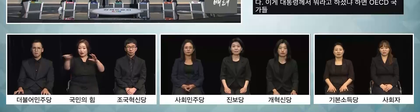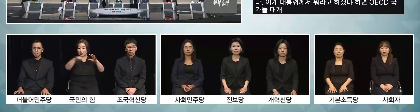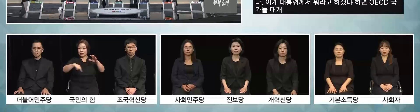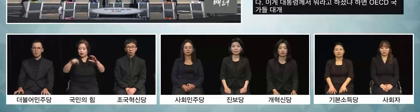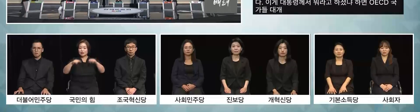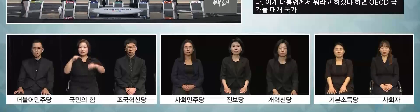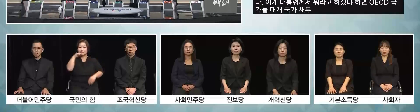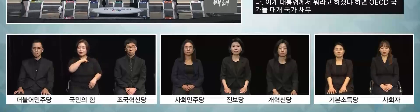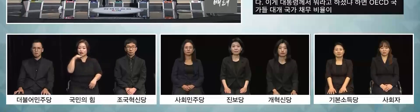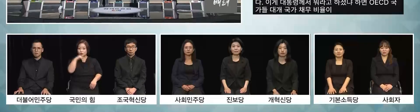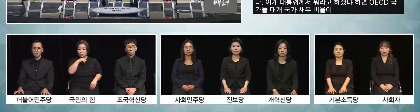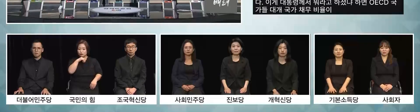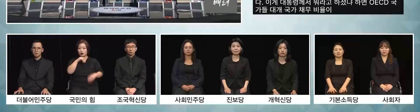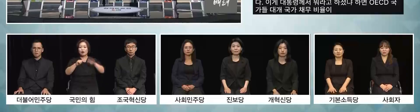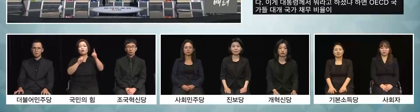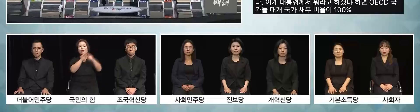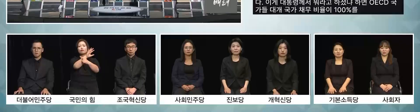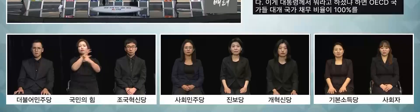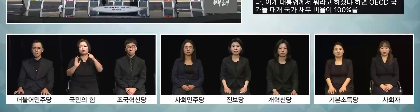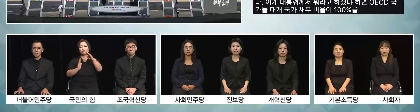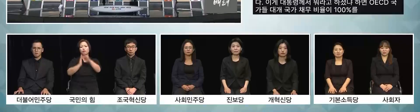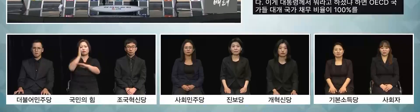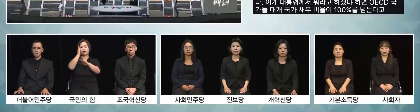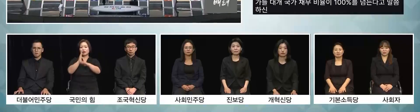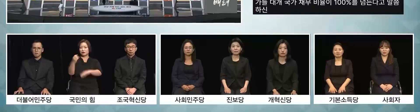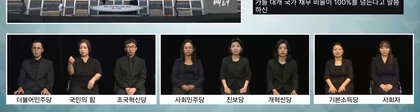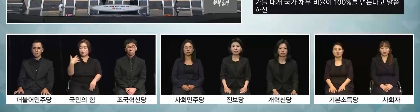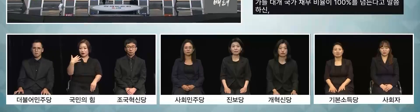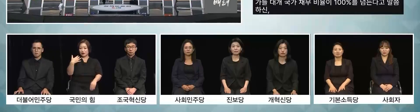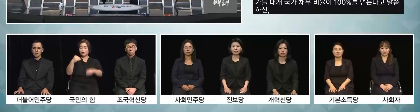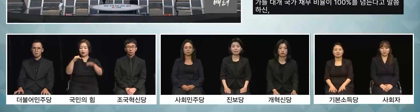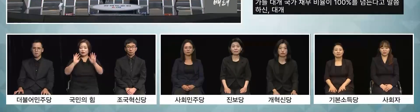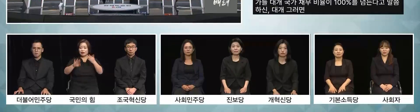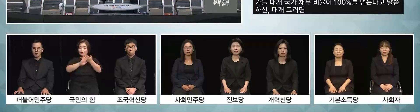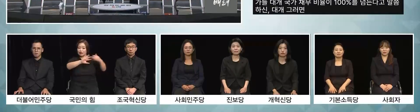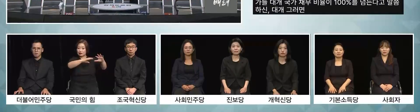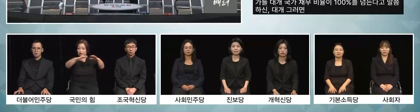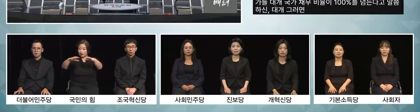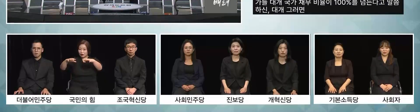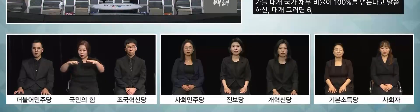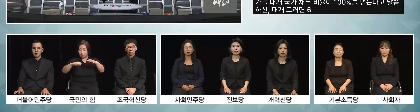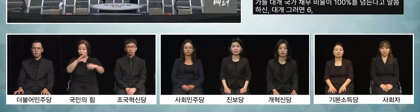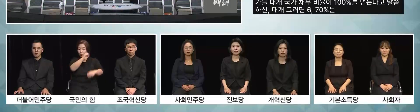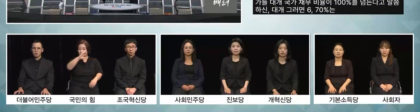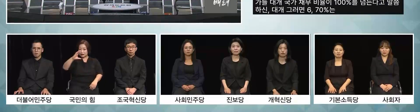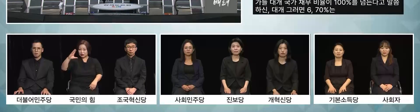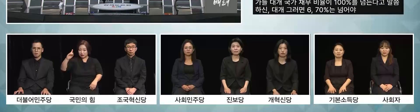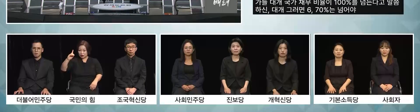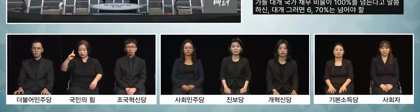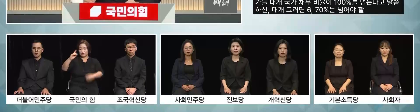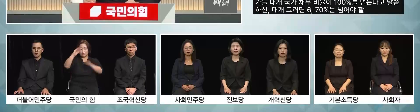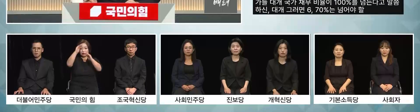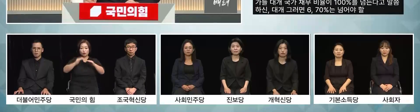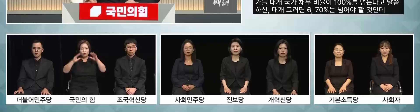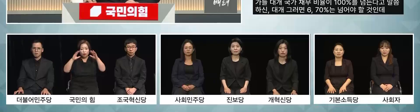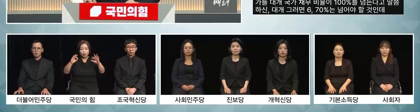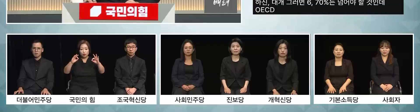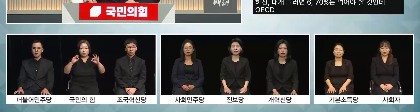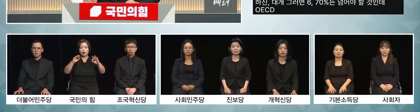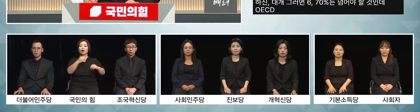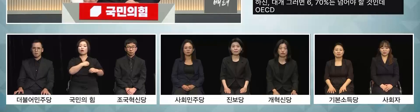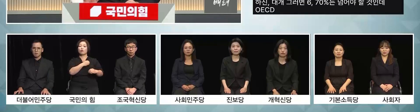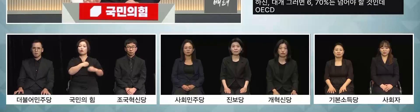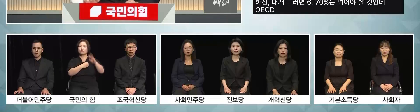비율이 100%를 넘는다 이렇게 말씀하셨는데 대개 그러면 한 60, 70%는 넘어야 될 것인데 OECD 38개 나라